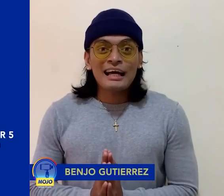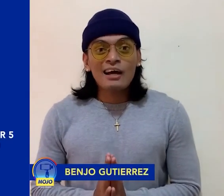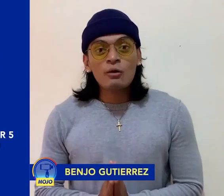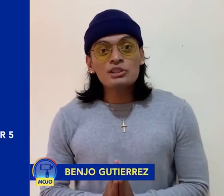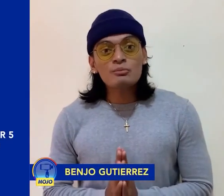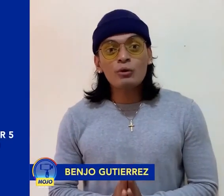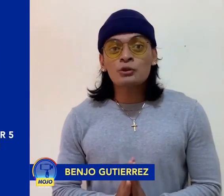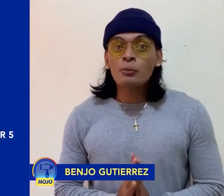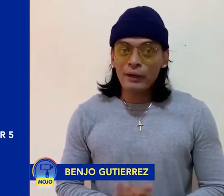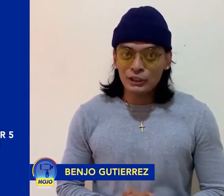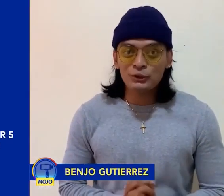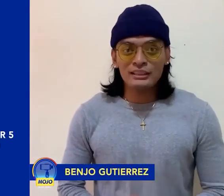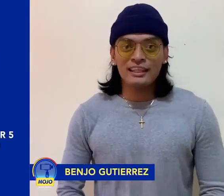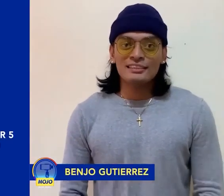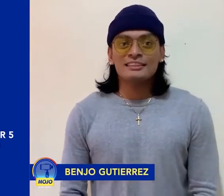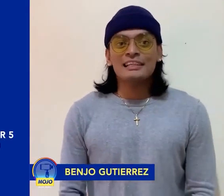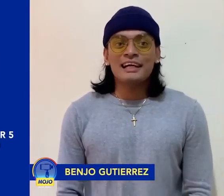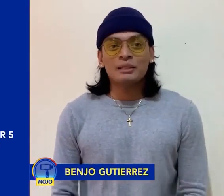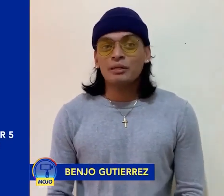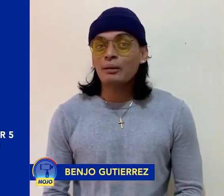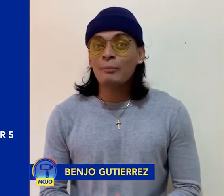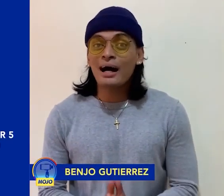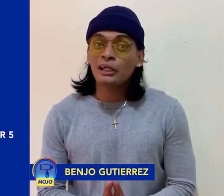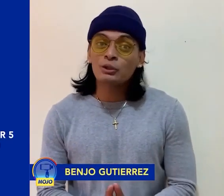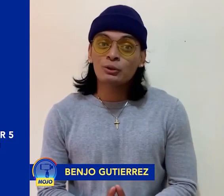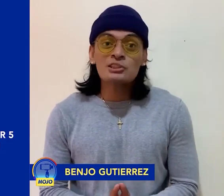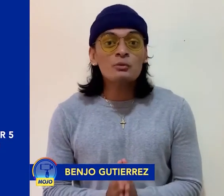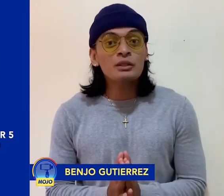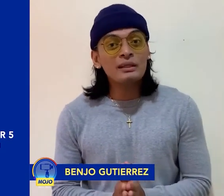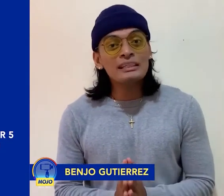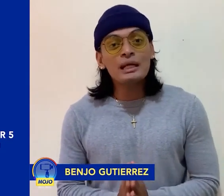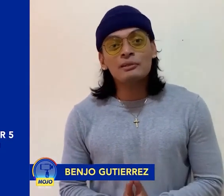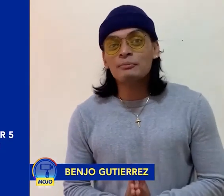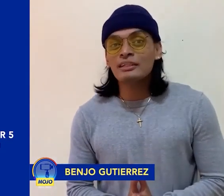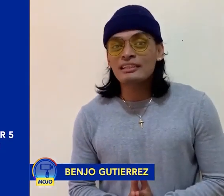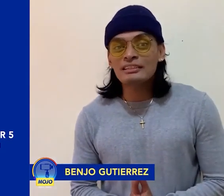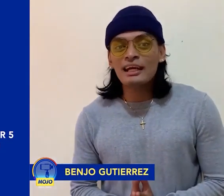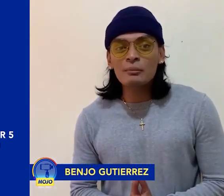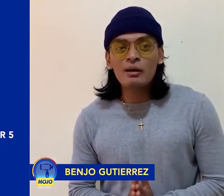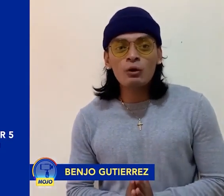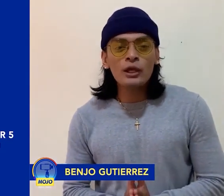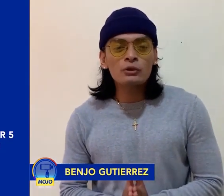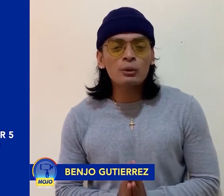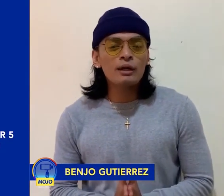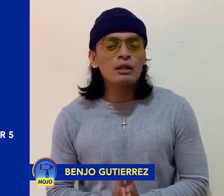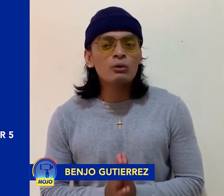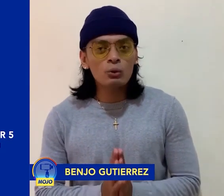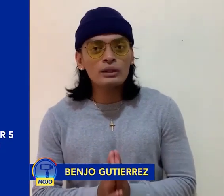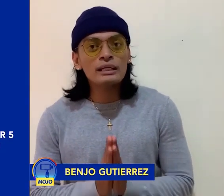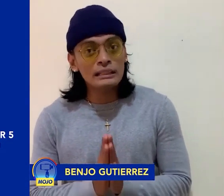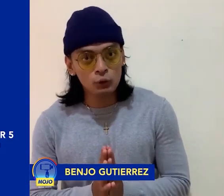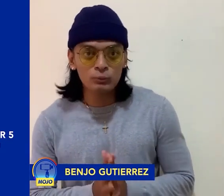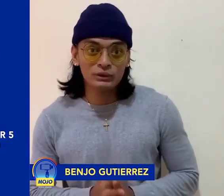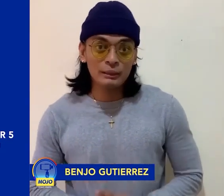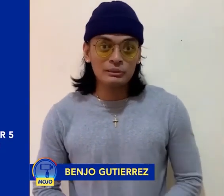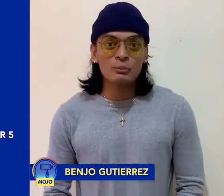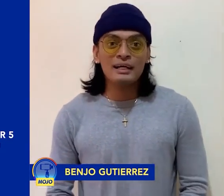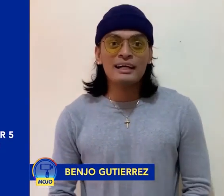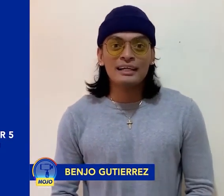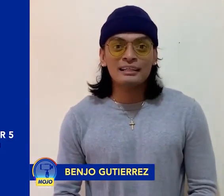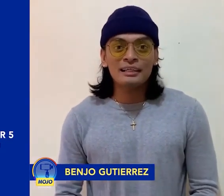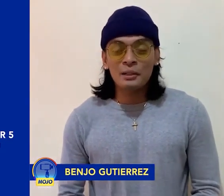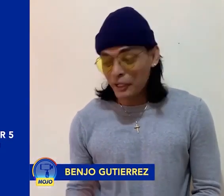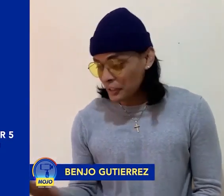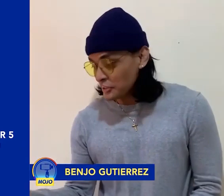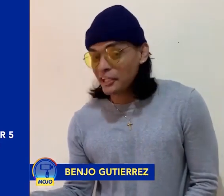Kapatid, ako si Mojo Benjo Gutierrez at ang maibabahagi ko sa One Balita Pilipinas ay ang mga kwentong parang unang higo ko ng kape sa